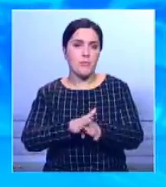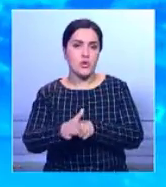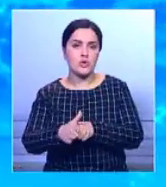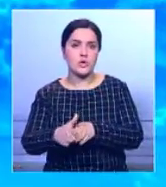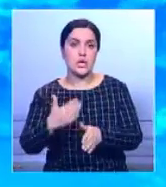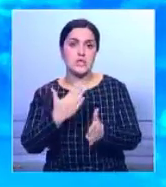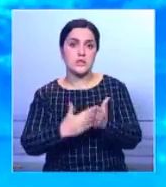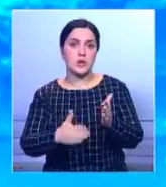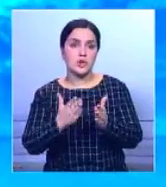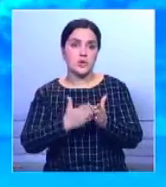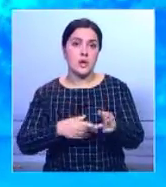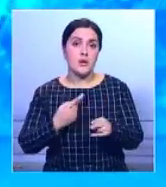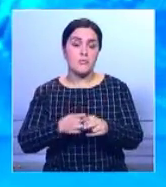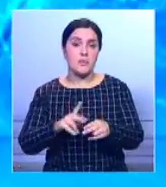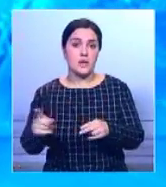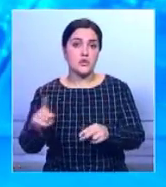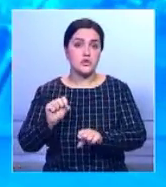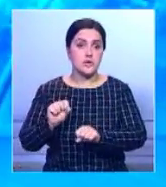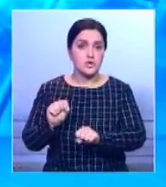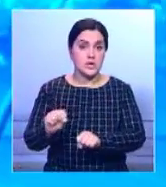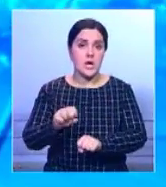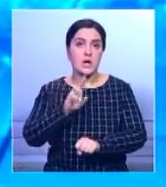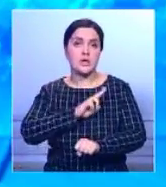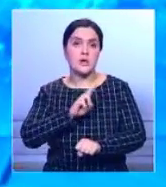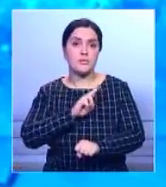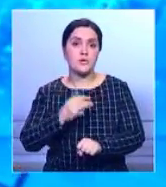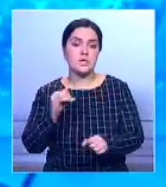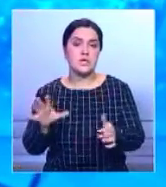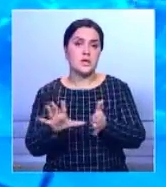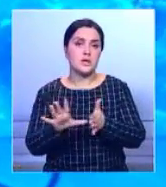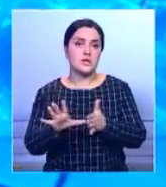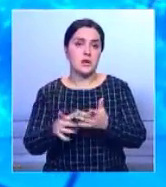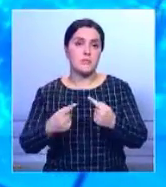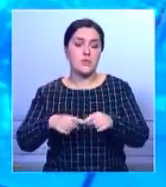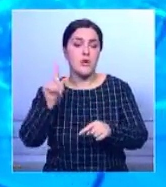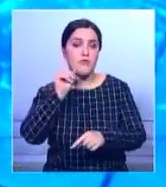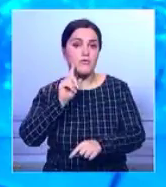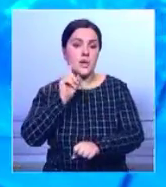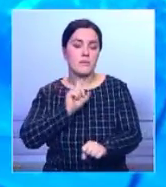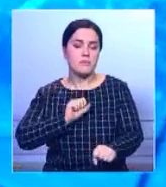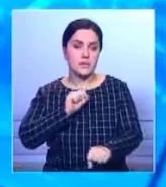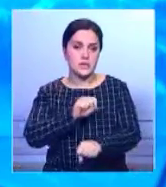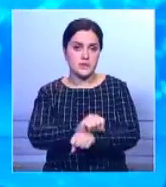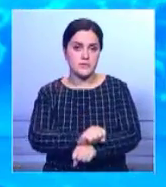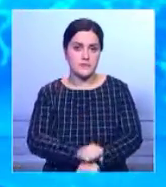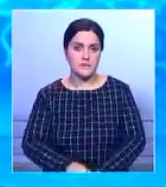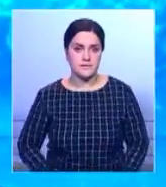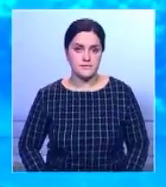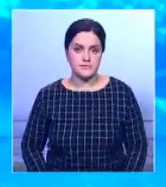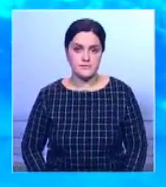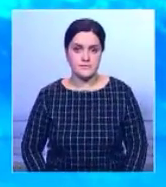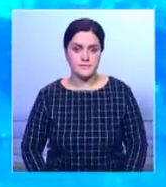полностью исключен целях предосторожности работу одного из действующих энергоблоков временно приостановили